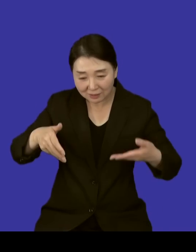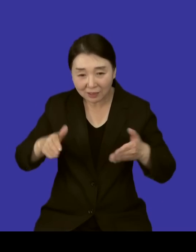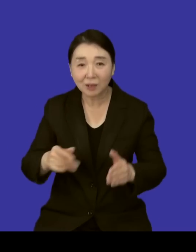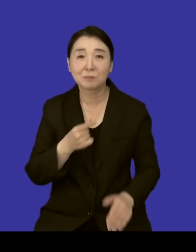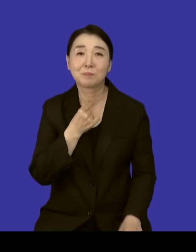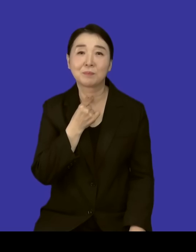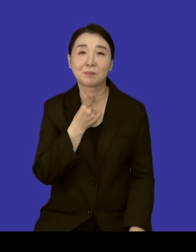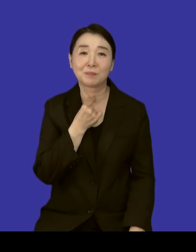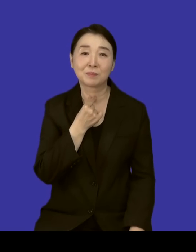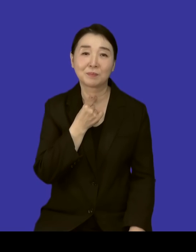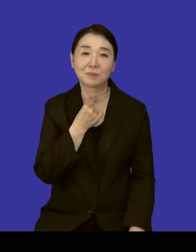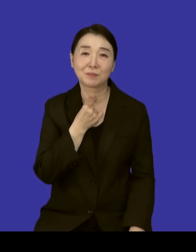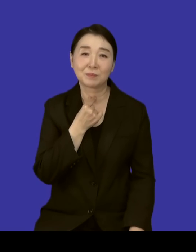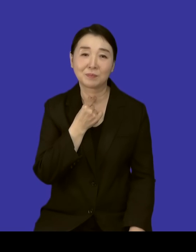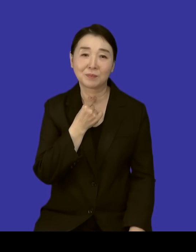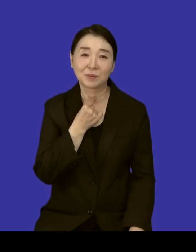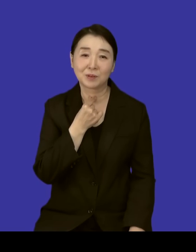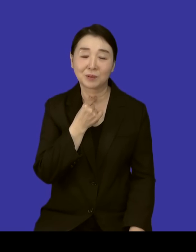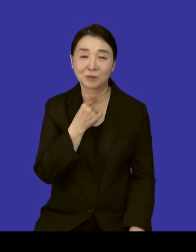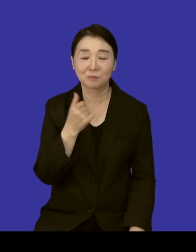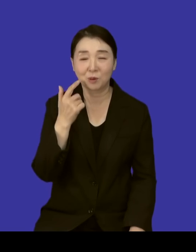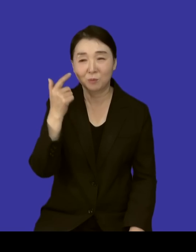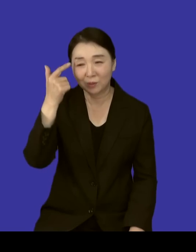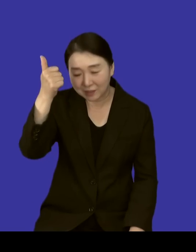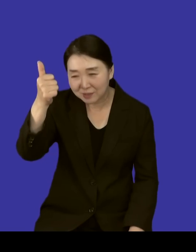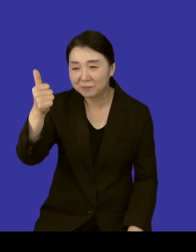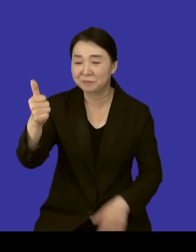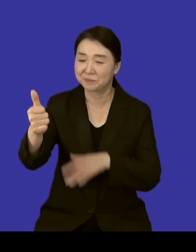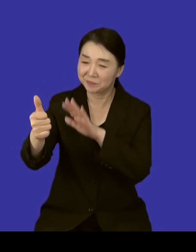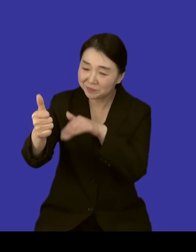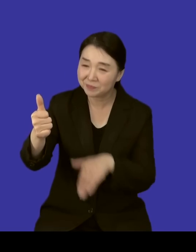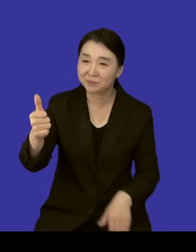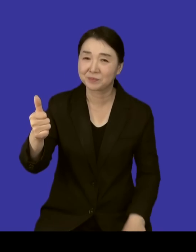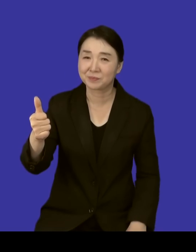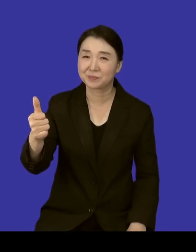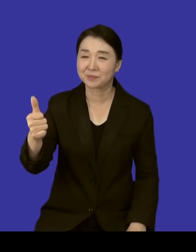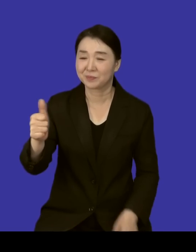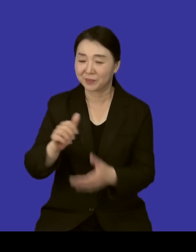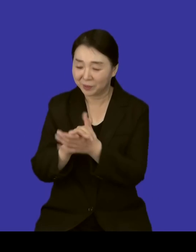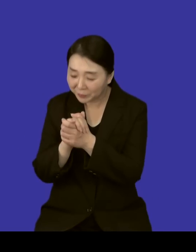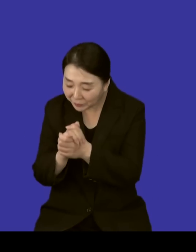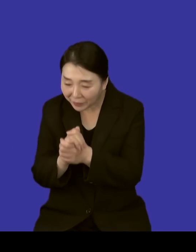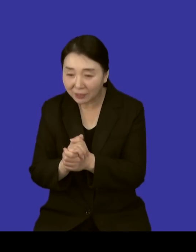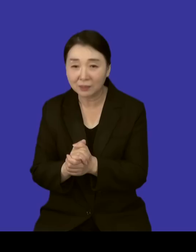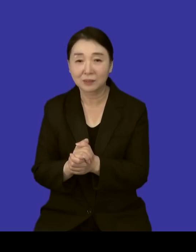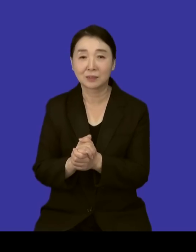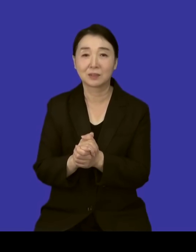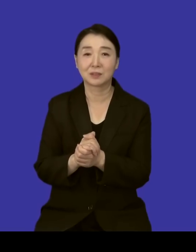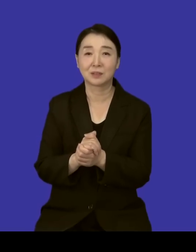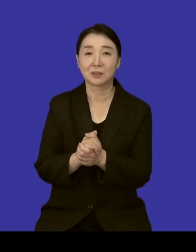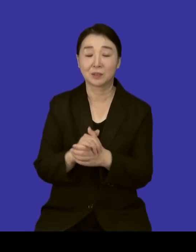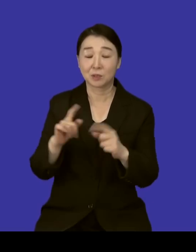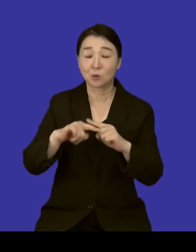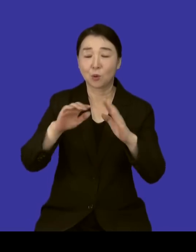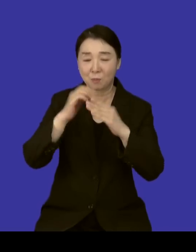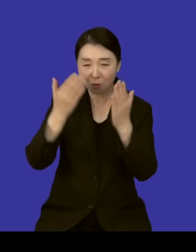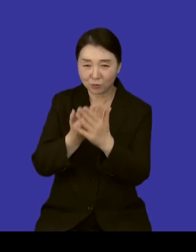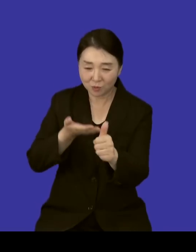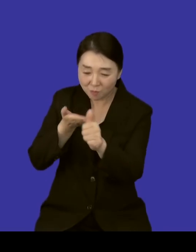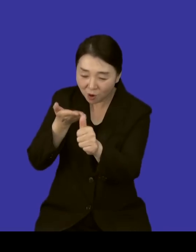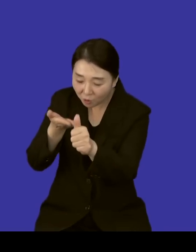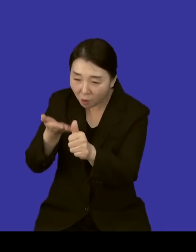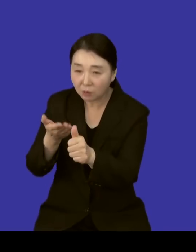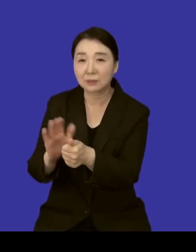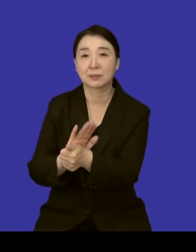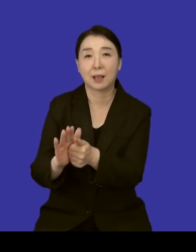네. 뭐 이 목사님한테 그야말로 치성을 드리고 온 교회를 갖다 먹이고 그냥